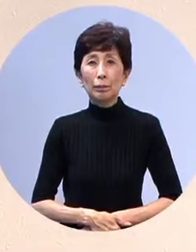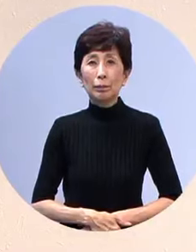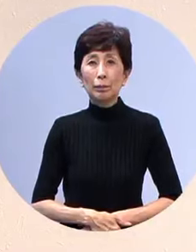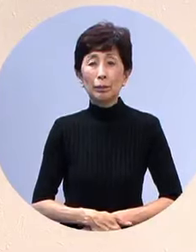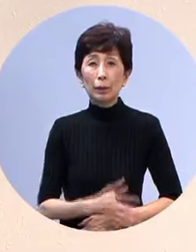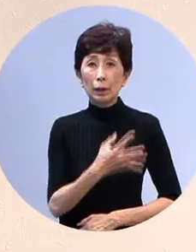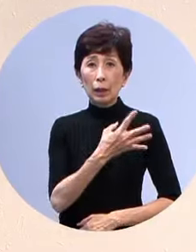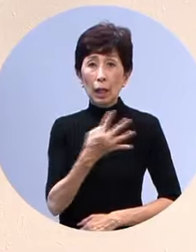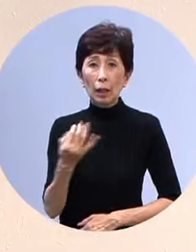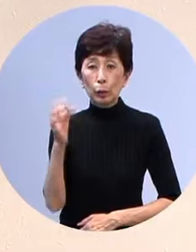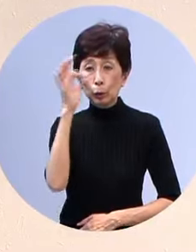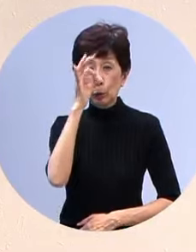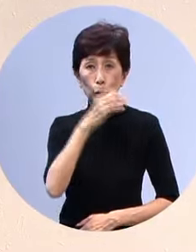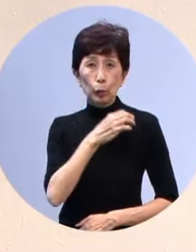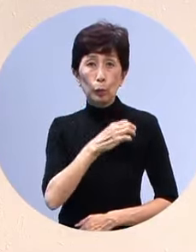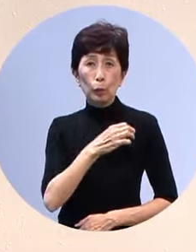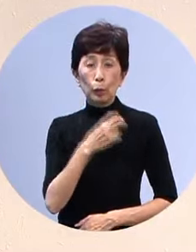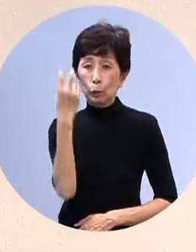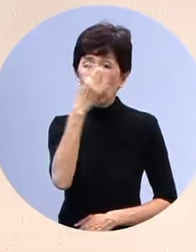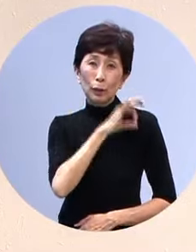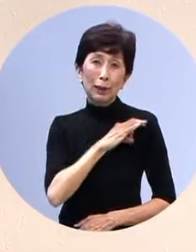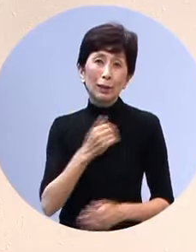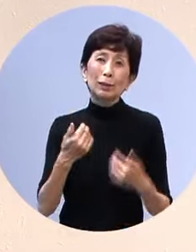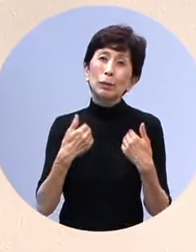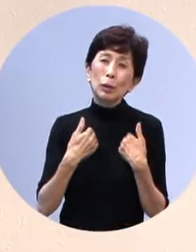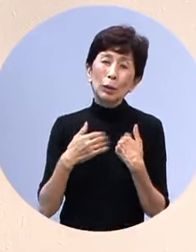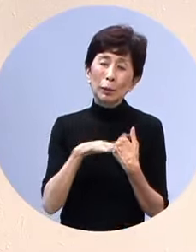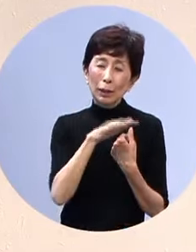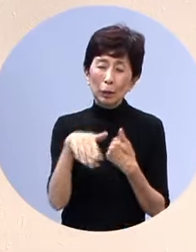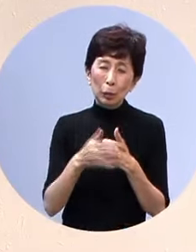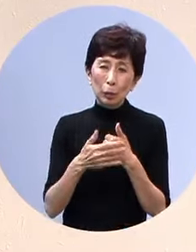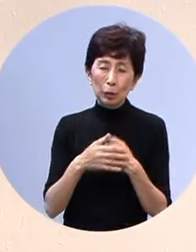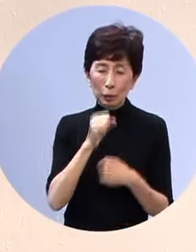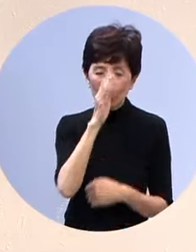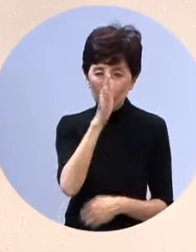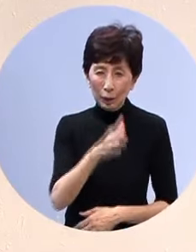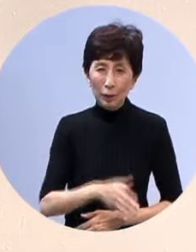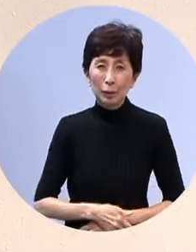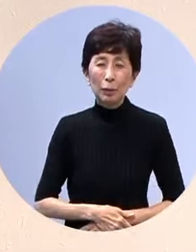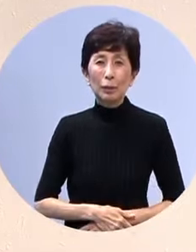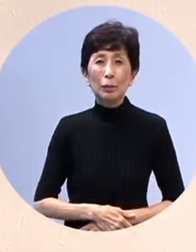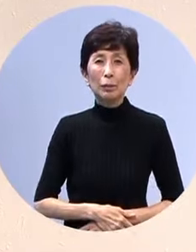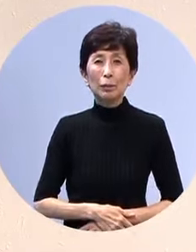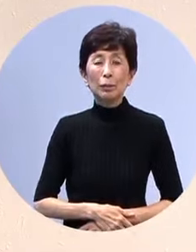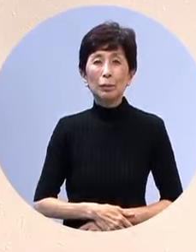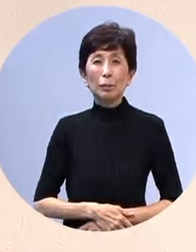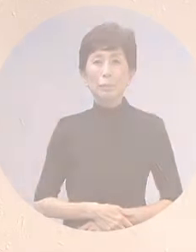たくさんの調査員が必要です。皆さんのご協力をお願いいたします。